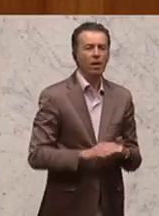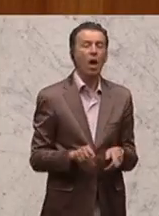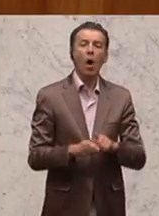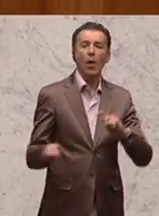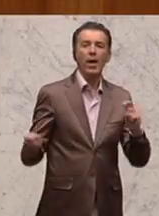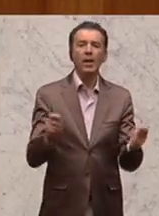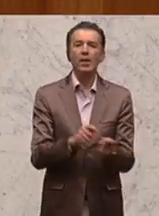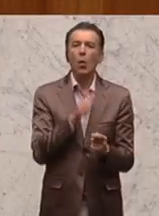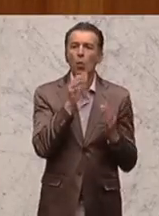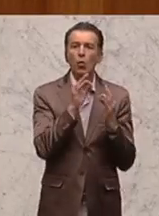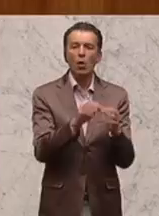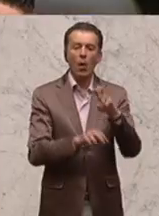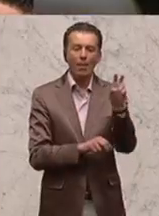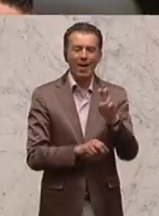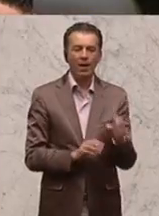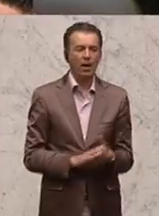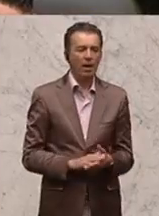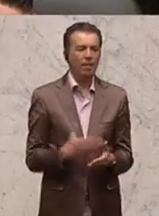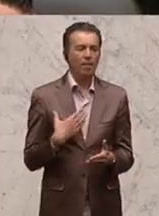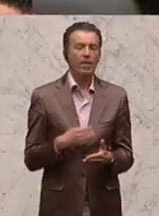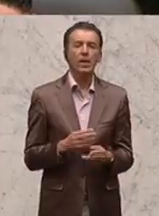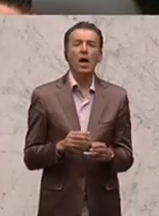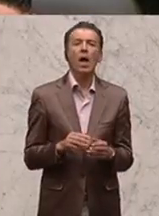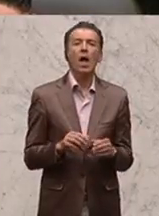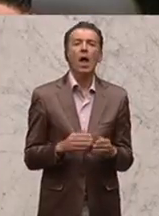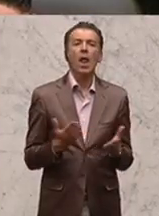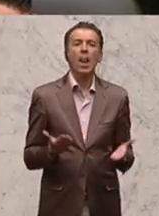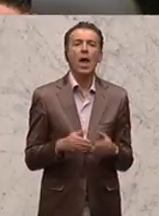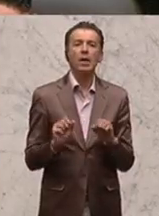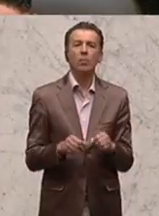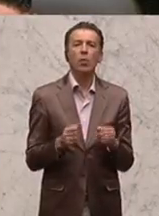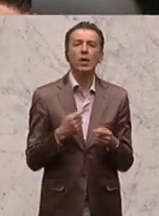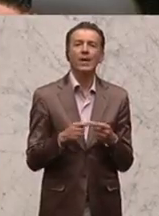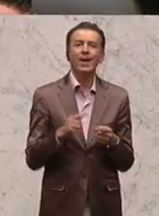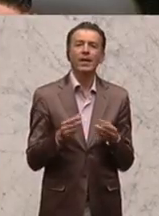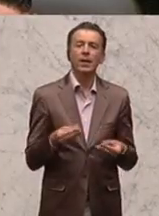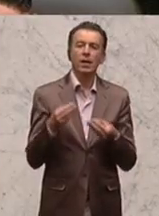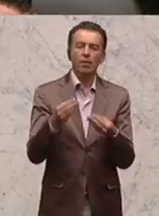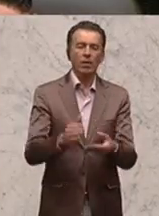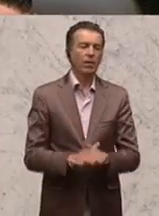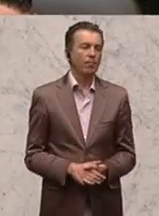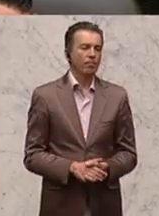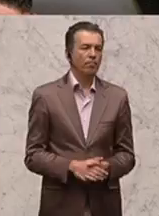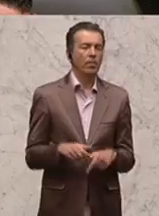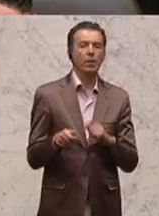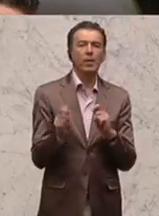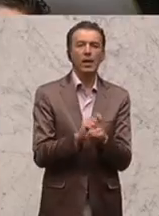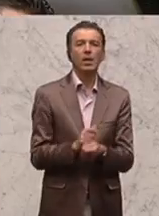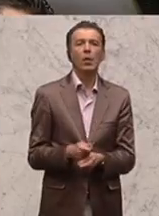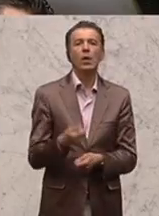im Untreueparagrafen, wo wieder leichtes möglich sein wird, Kredite zu vergeben. Es gibt Änderungen